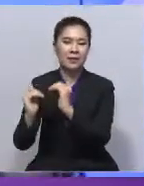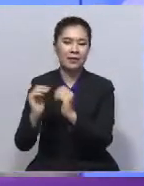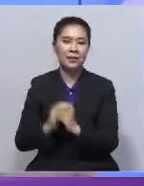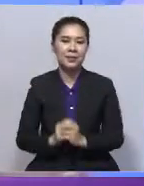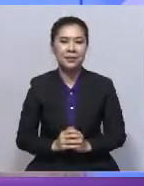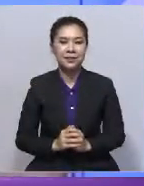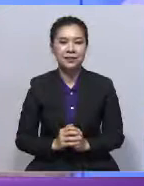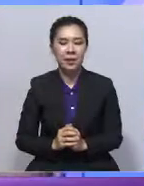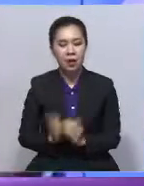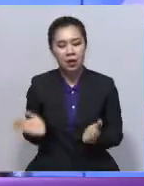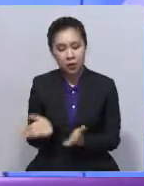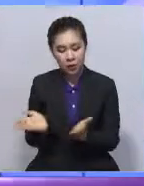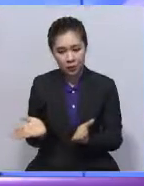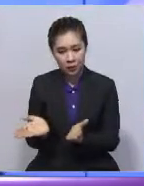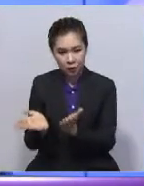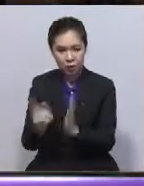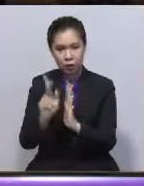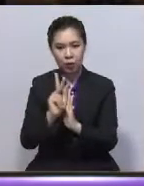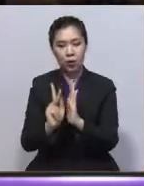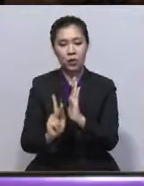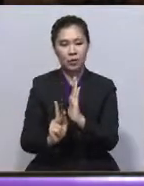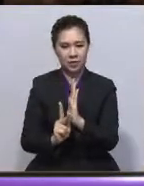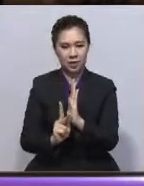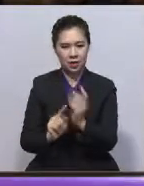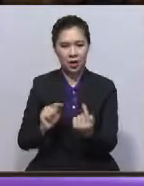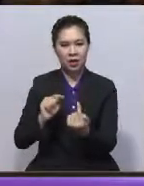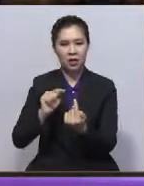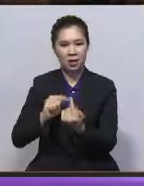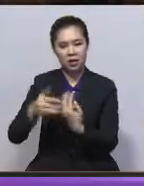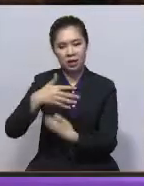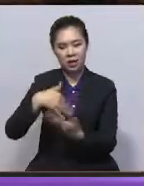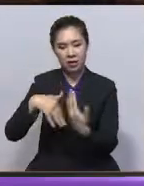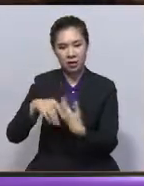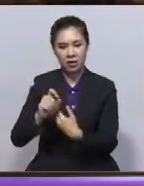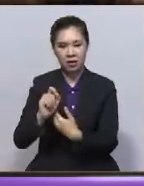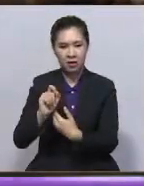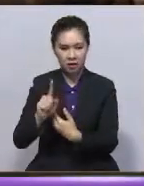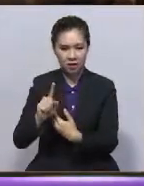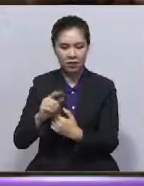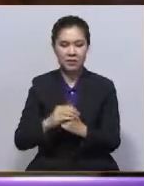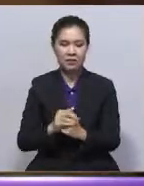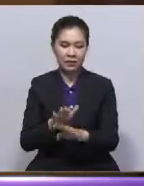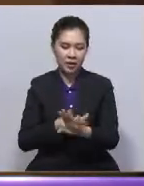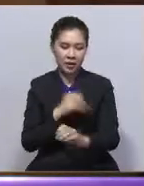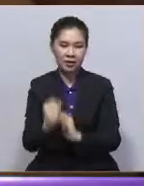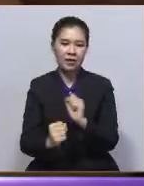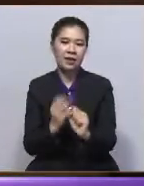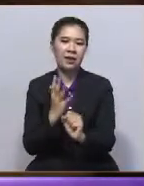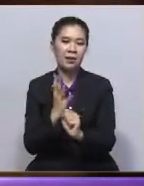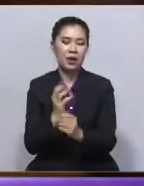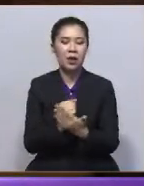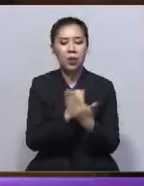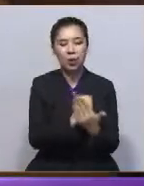แล้วก็มีการสนับสนุนครับกฎหมายนะครับเพื่อสนับสนุนวิสาหกิจเพื่อสังคมภายใน5ปีจากนั้นครับได้มีการปรับปรุงระบบความช่